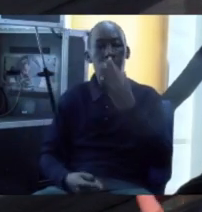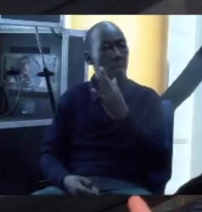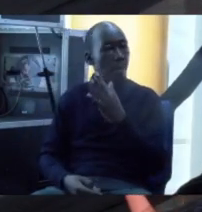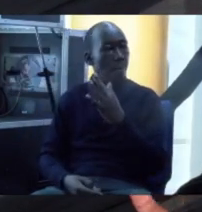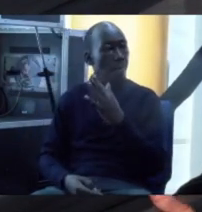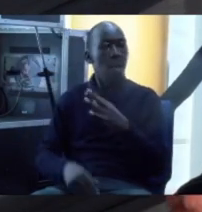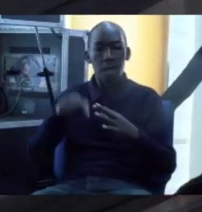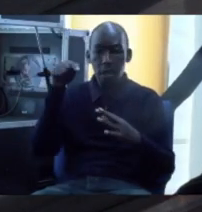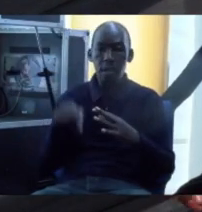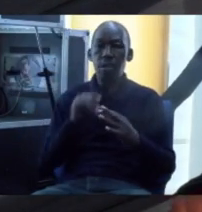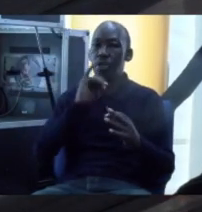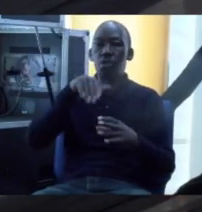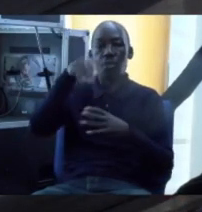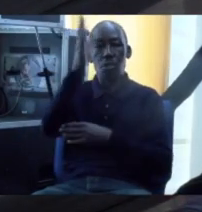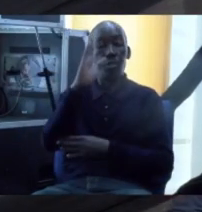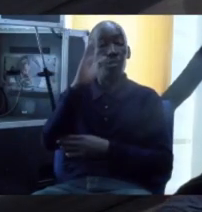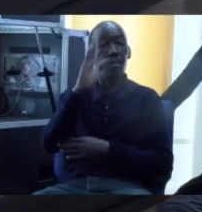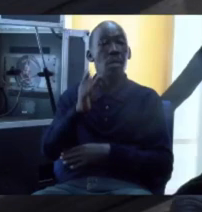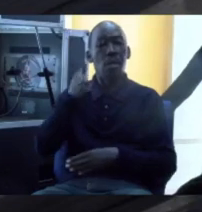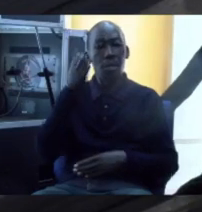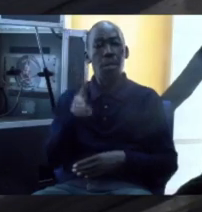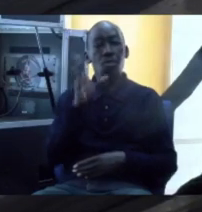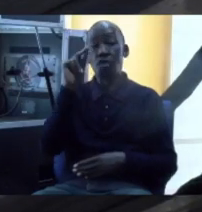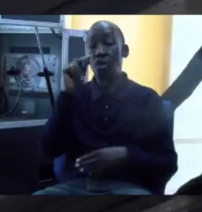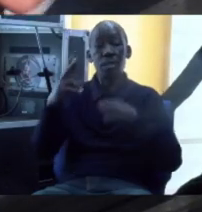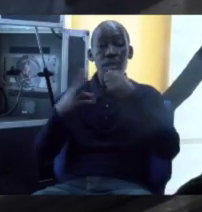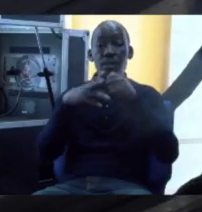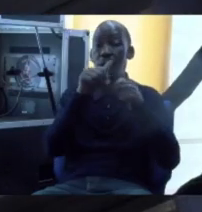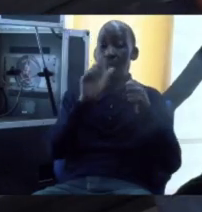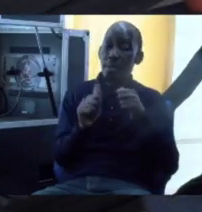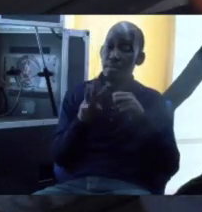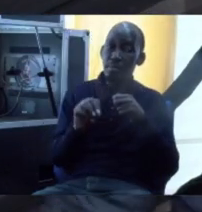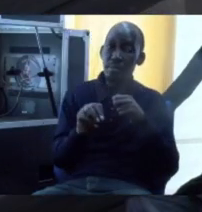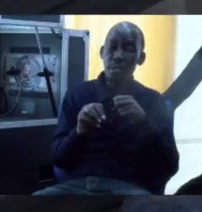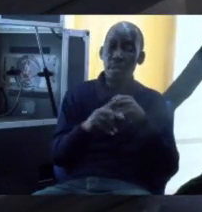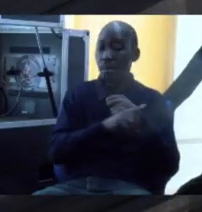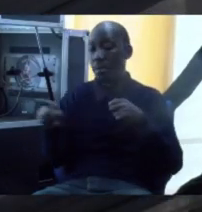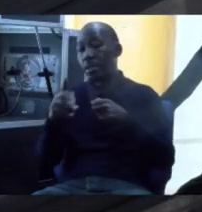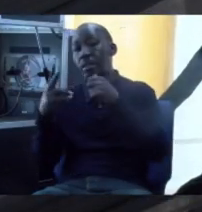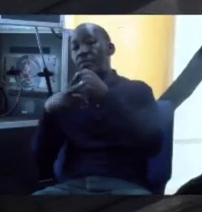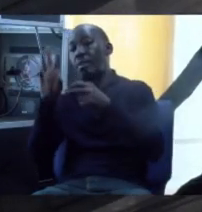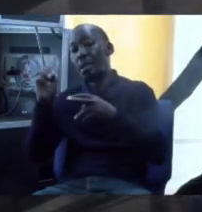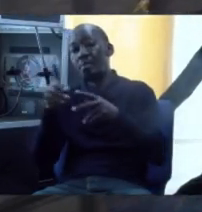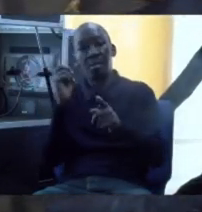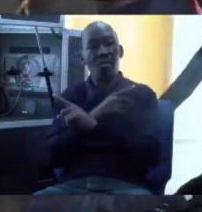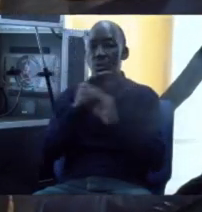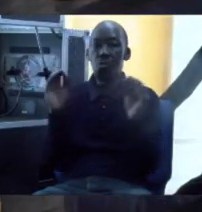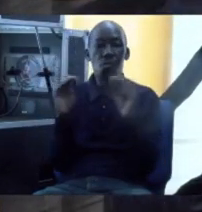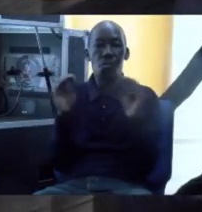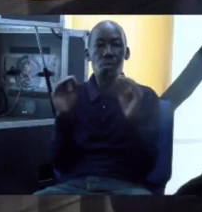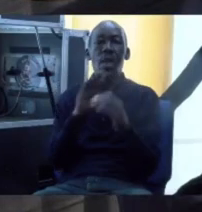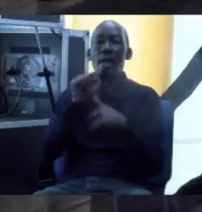anayotuambia. In this God. Ndani ya huyu Mungu. There's no 7 a.m. Hakuna saa moja and 7 p.m. Na hakuna saa moja jioni.